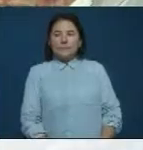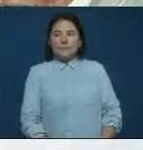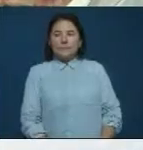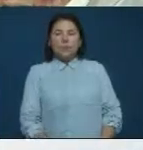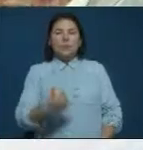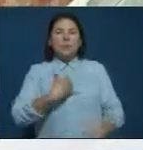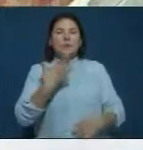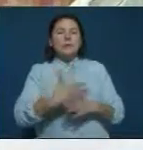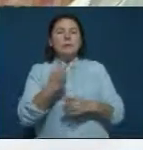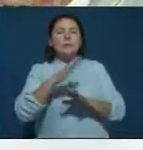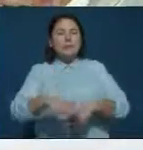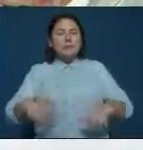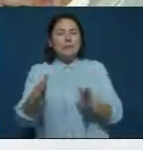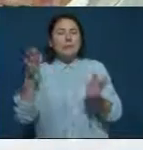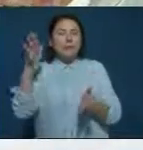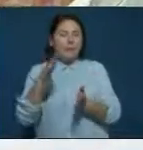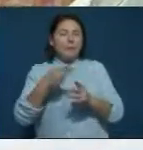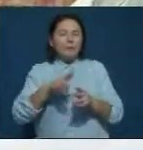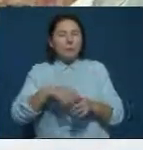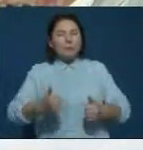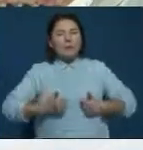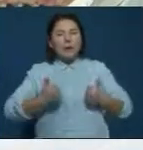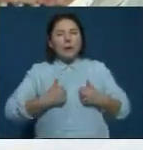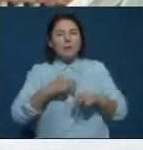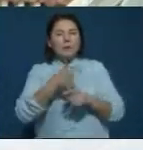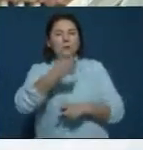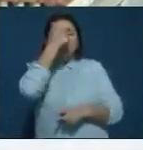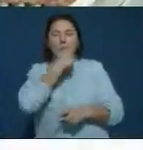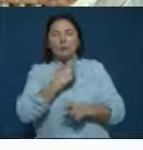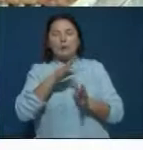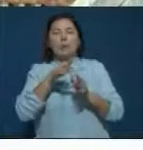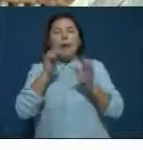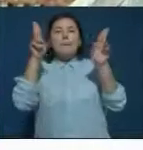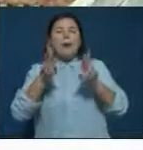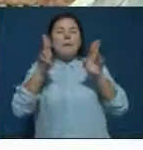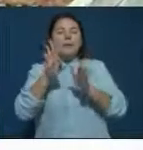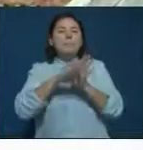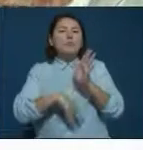У нас есть маленькие дети. Мы всегда стараемся соблюдать правила пожарной безопасности. А